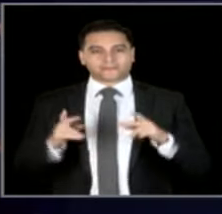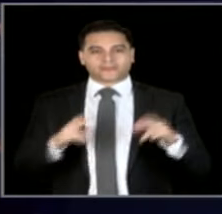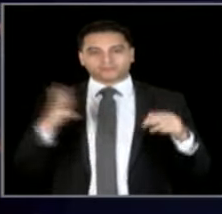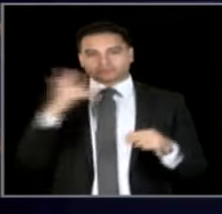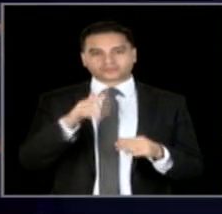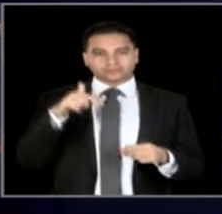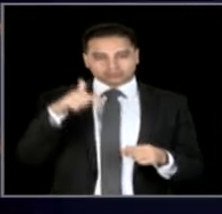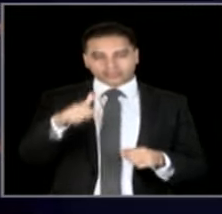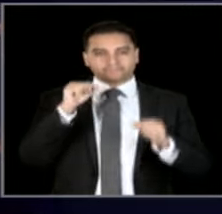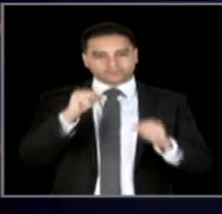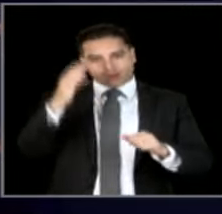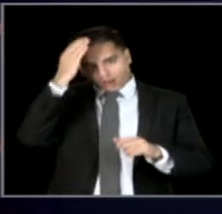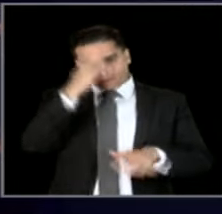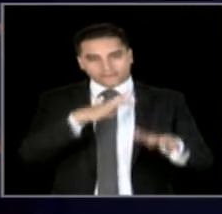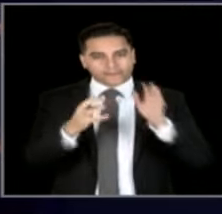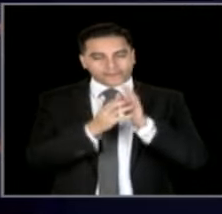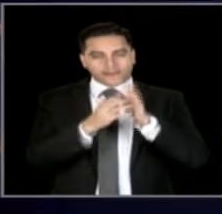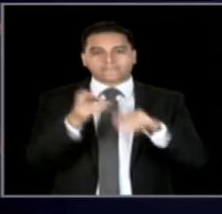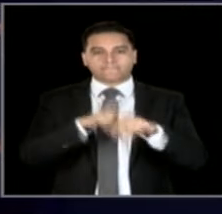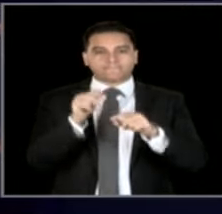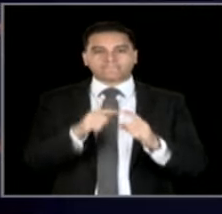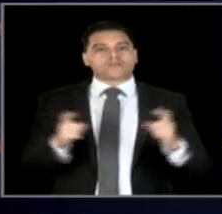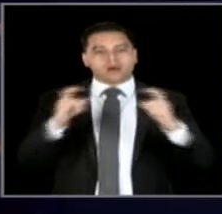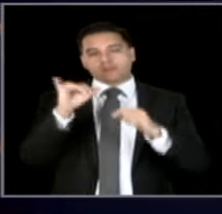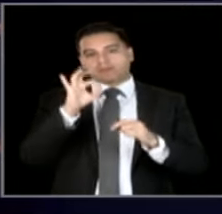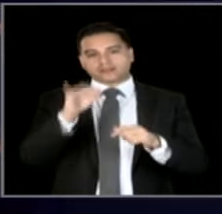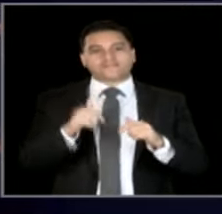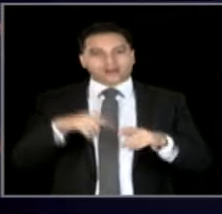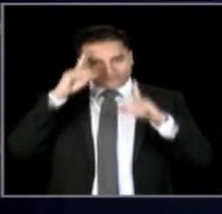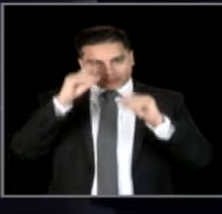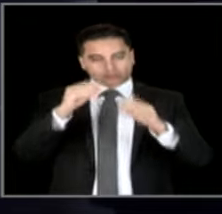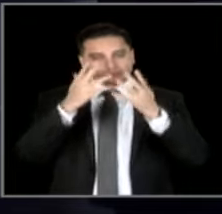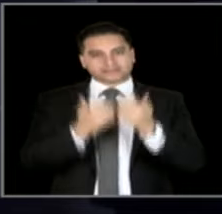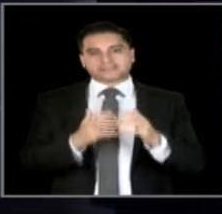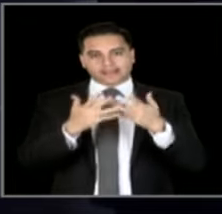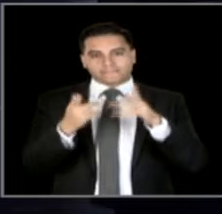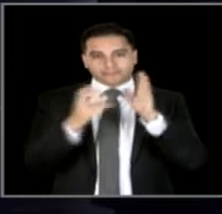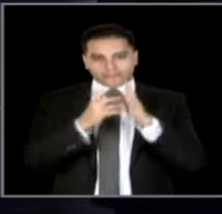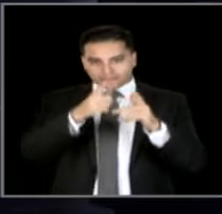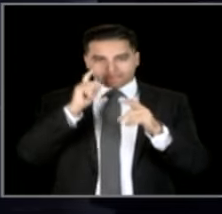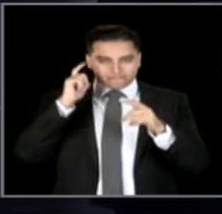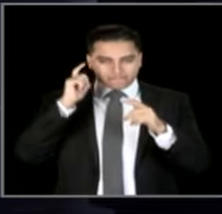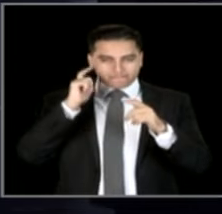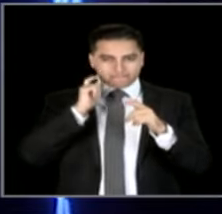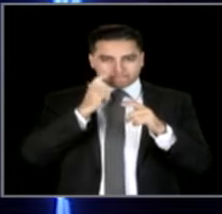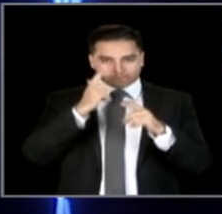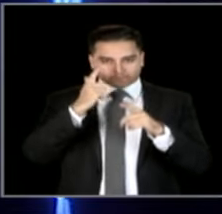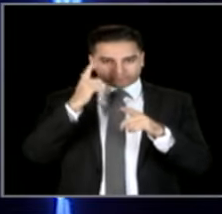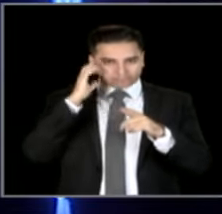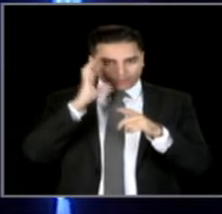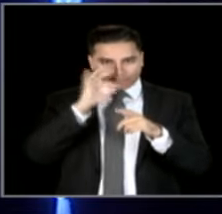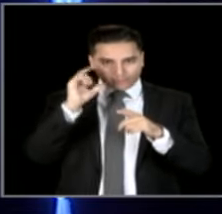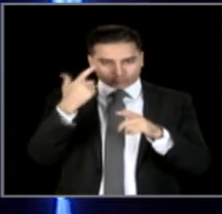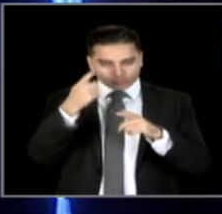الموسم السادس عبقرة الجامعات ومباراة مهمة جدا، وهفكركم بالنتيجة. جامعة المنصورة 40،